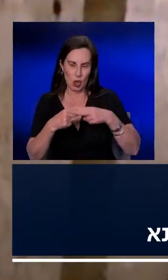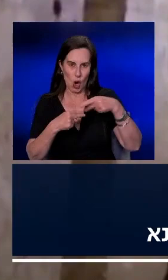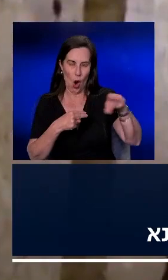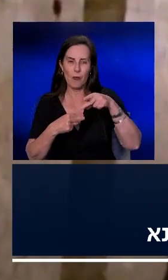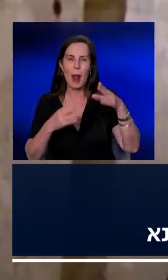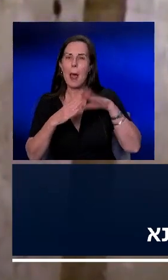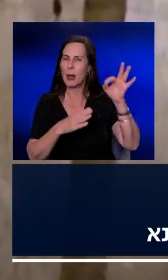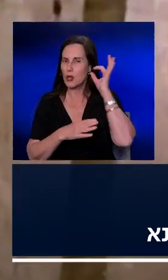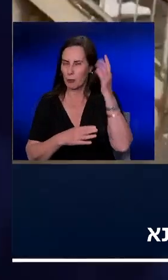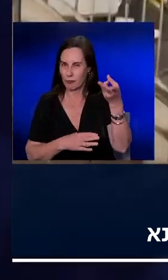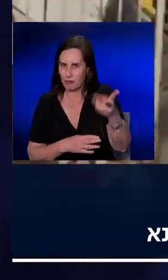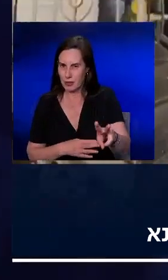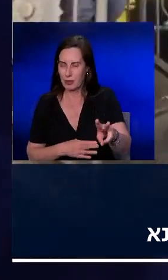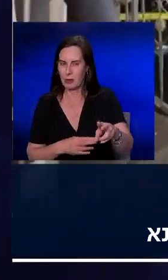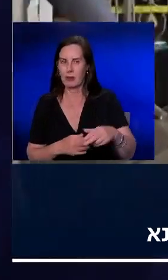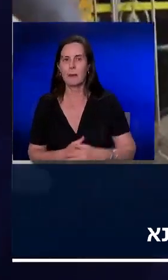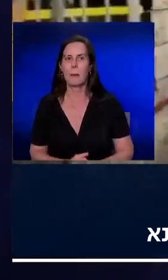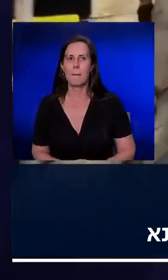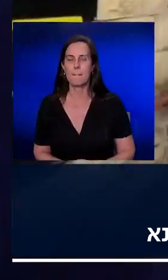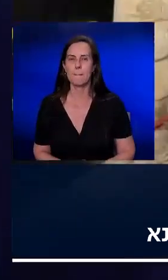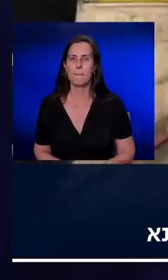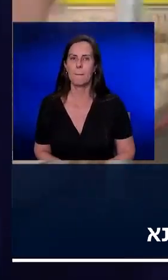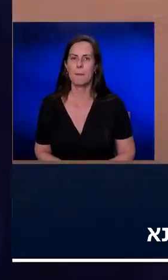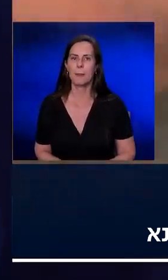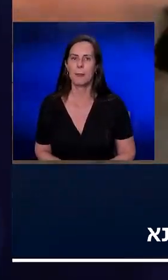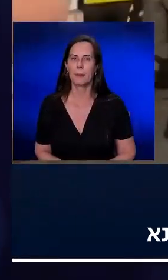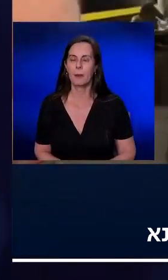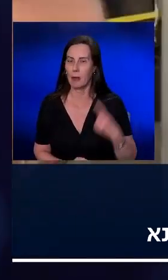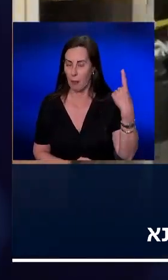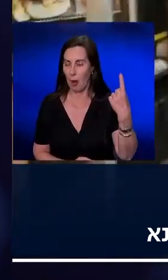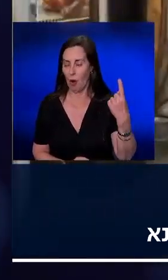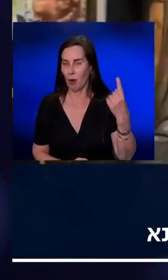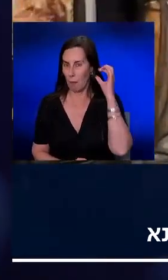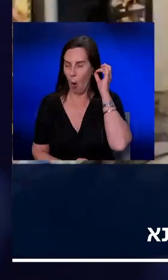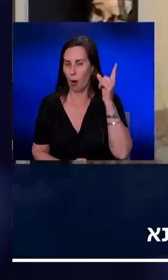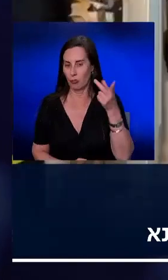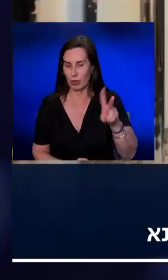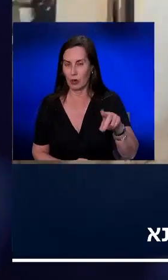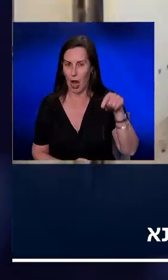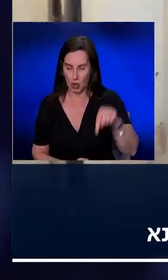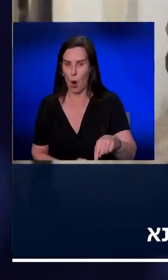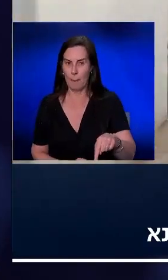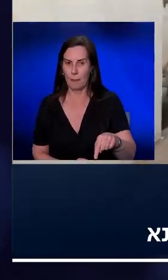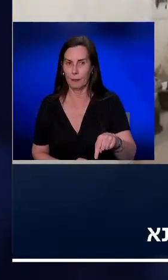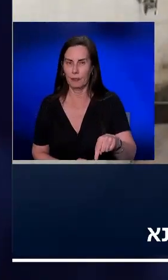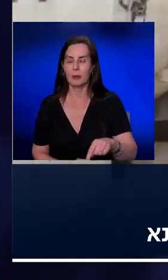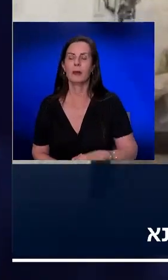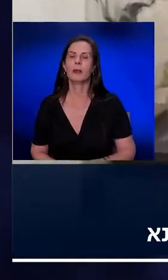משפחתה של העיתונאית שירין אבו עקלה, עיתונאית אל-ג'זירה, שנהרגה היום